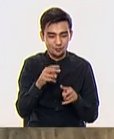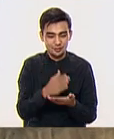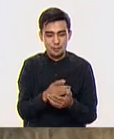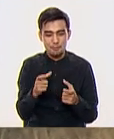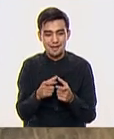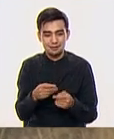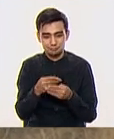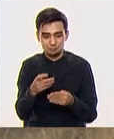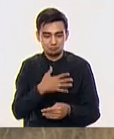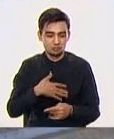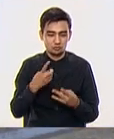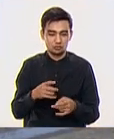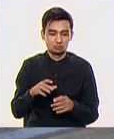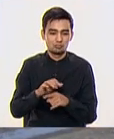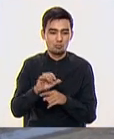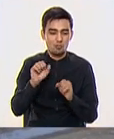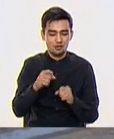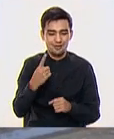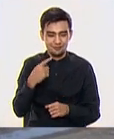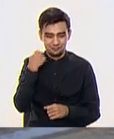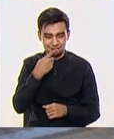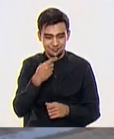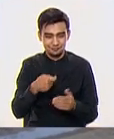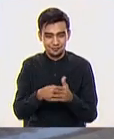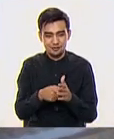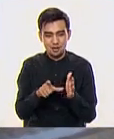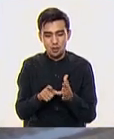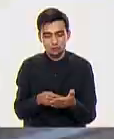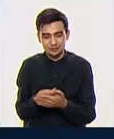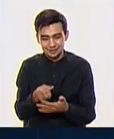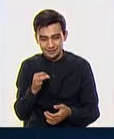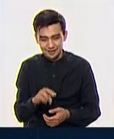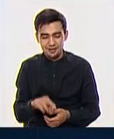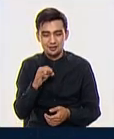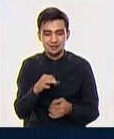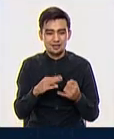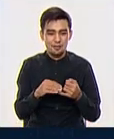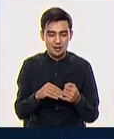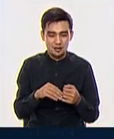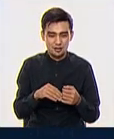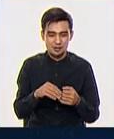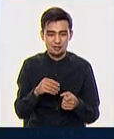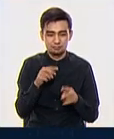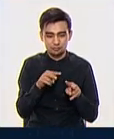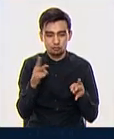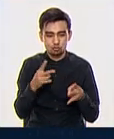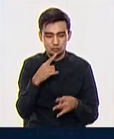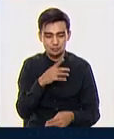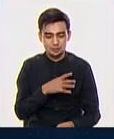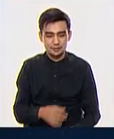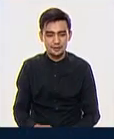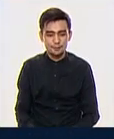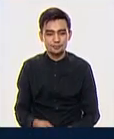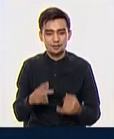жібере алатын болады. Ал әр мал басына жайылым үшін салым төліп, ол ақшаға жерді баптап тұру керек дейді. Жердің сапасы